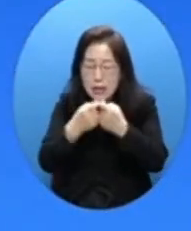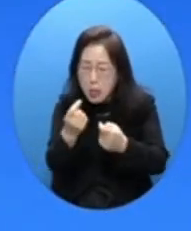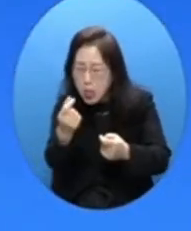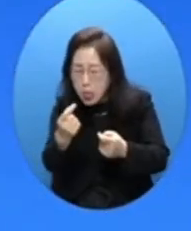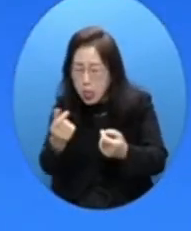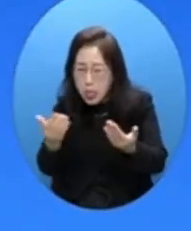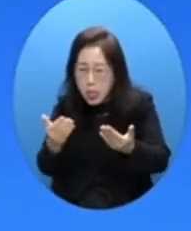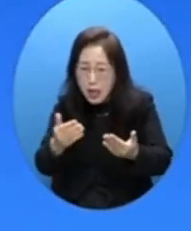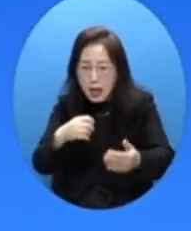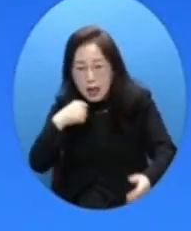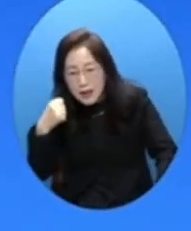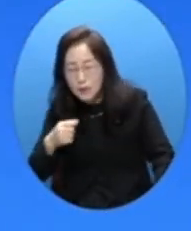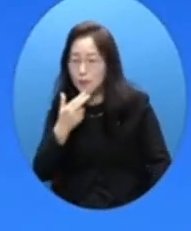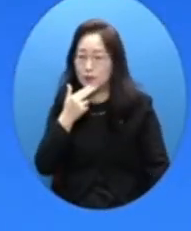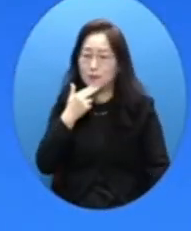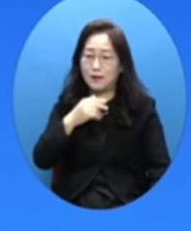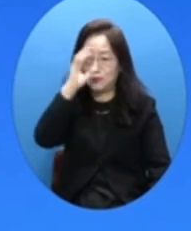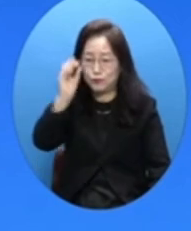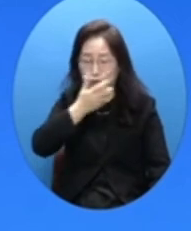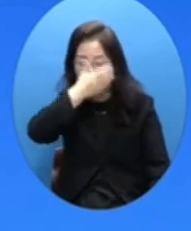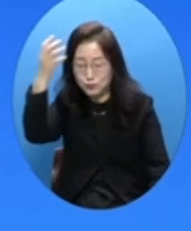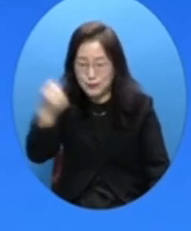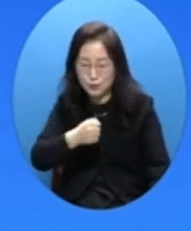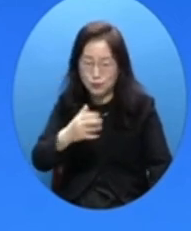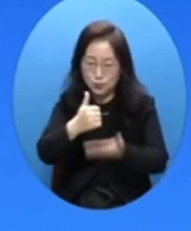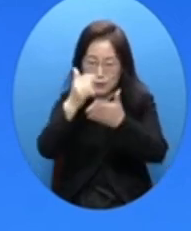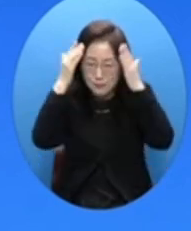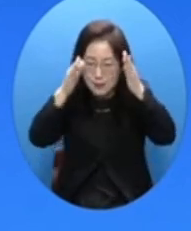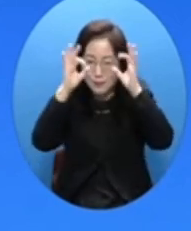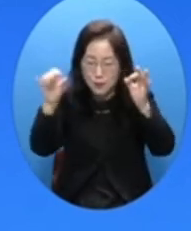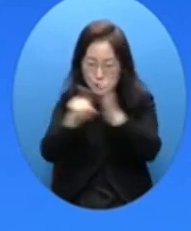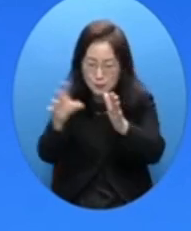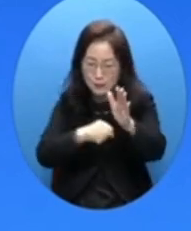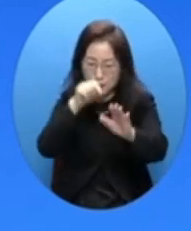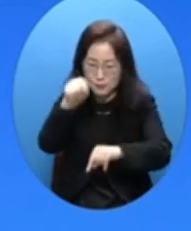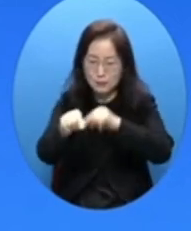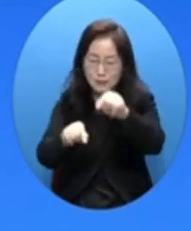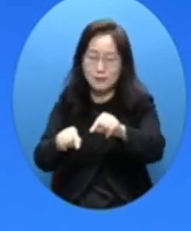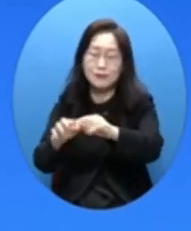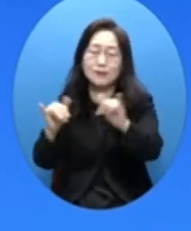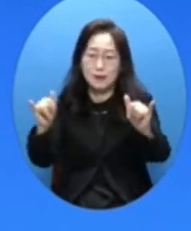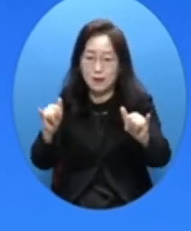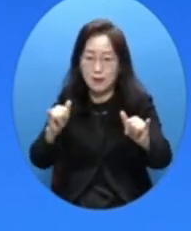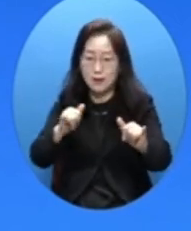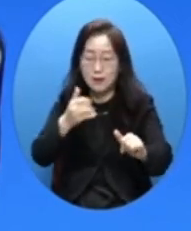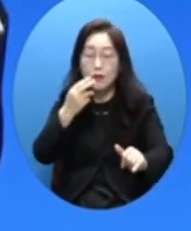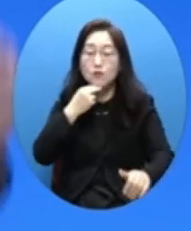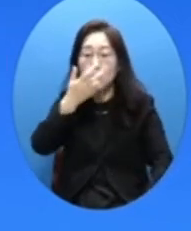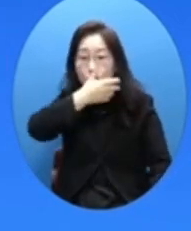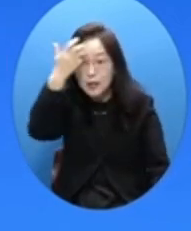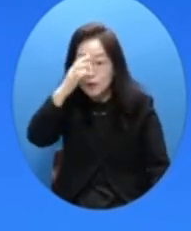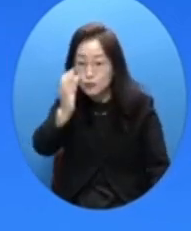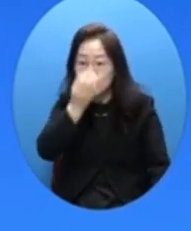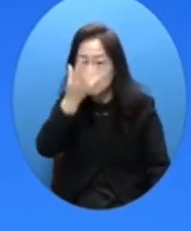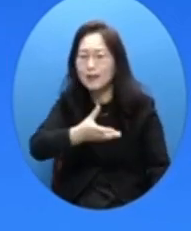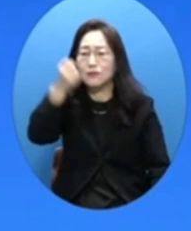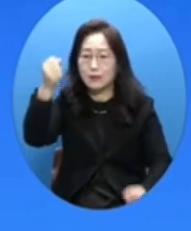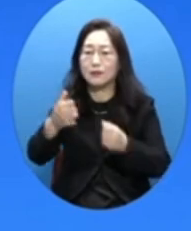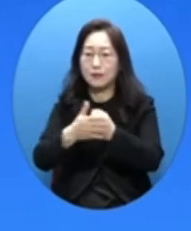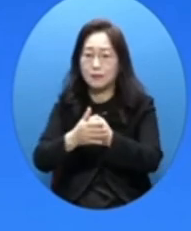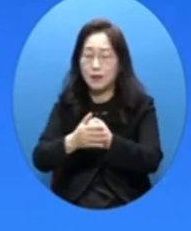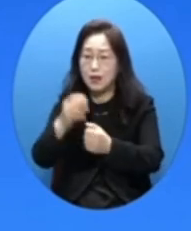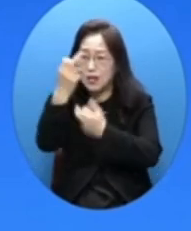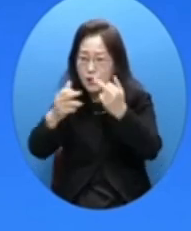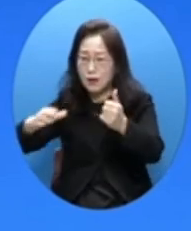꿈꾸는 사람은 꿈을 붙잡고 주님만 바라보며 믿음으로 전쟁하는 사람들인 것입니다 요셉이 꿈꾸는 사람이기 때문에 형들이 그를 끌어내려도